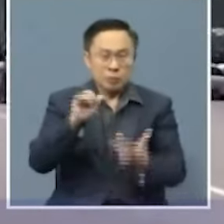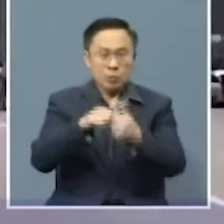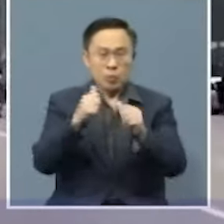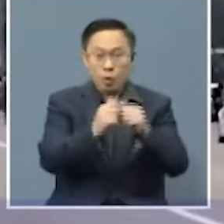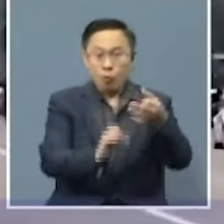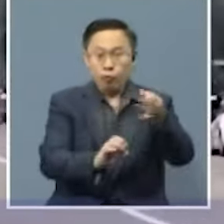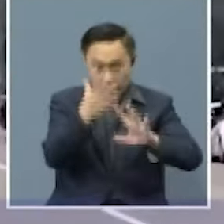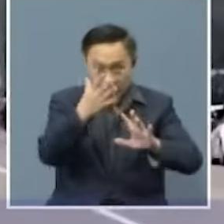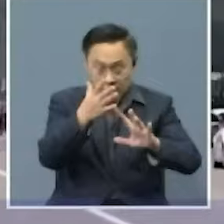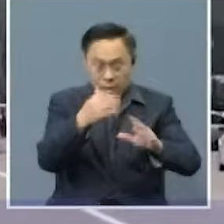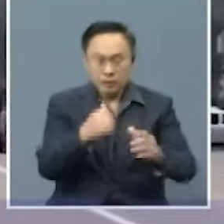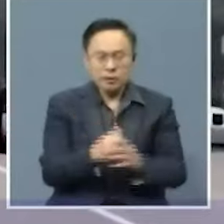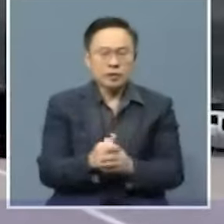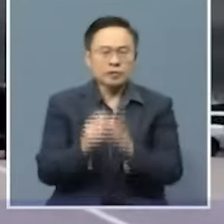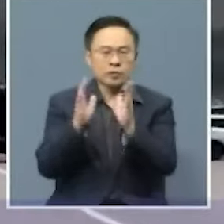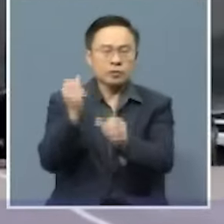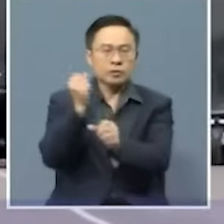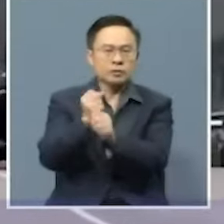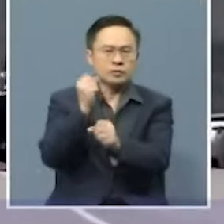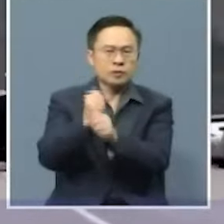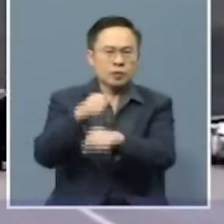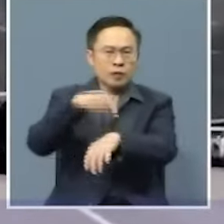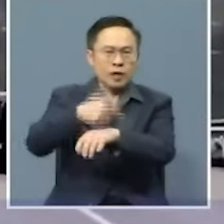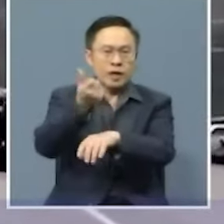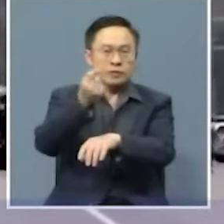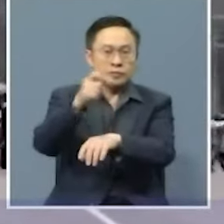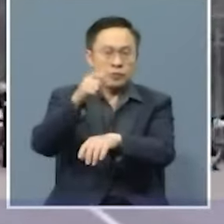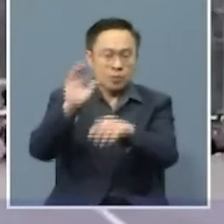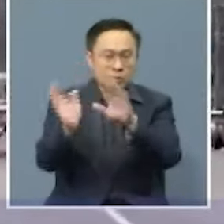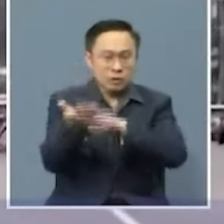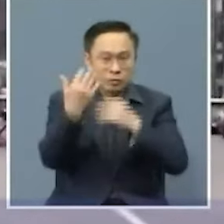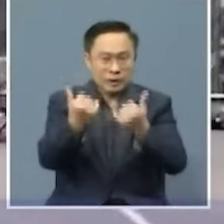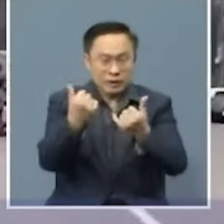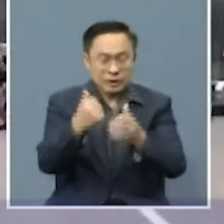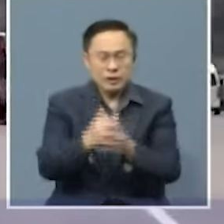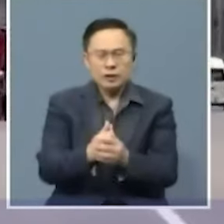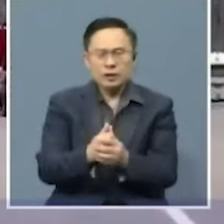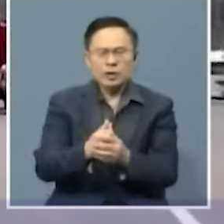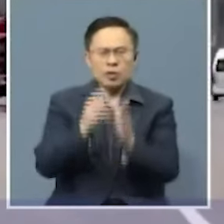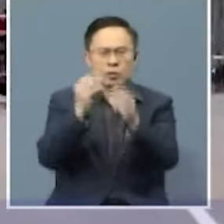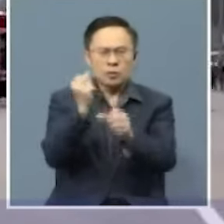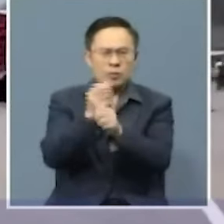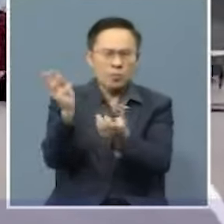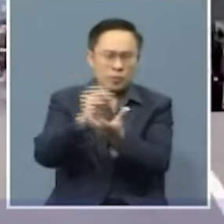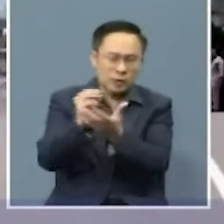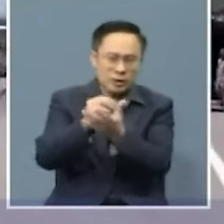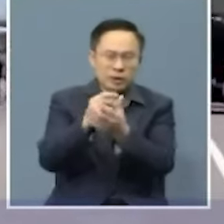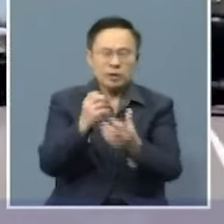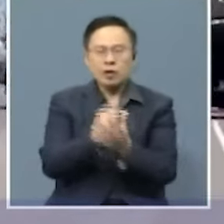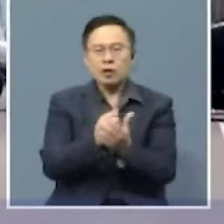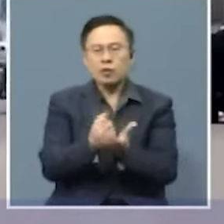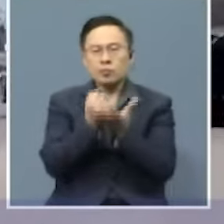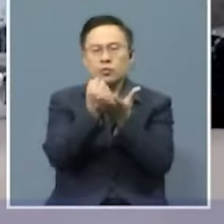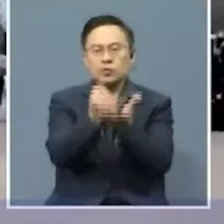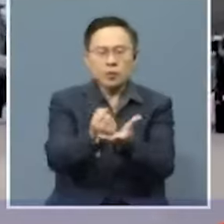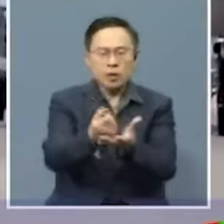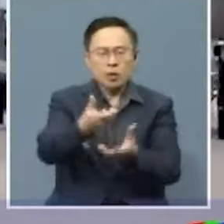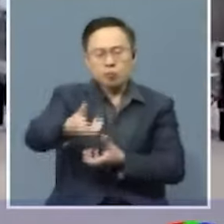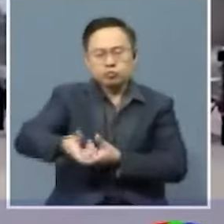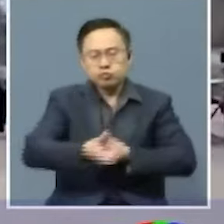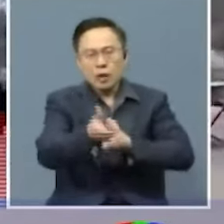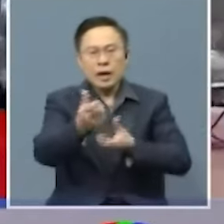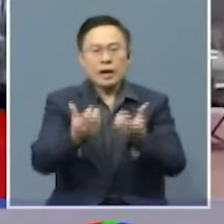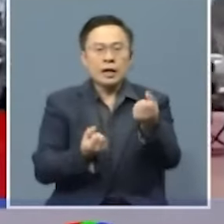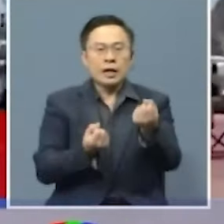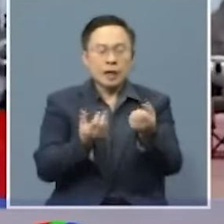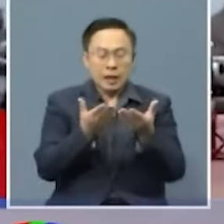จนธรรมสถานอำเภอสัตหีบจังหวัดชลบุรีรับแจ้งเกิดเหตุไฟไหม้เรือหลวงคีรีรัตน์ซึ่งกำลังจอดเทียบท่าภ